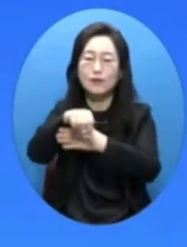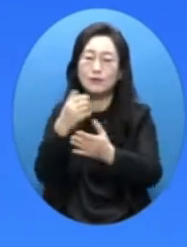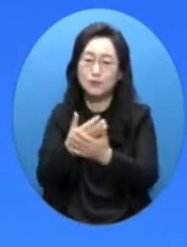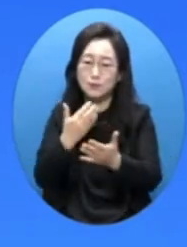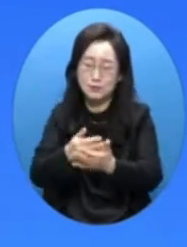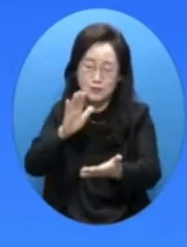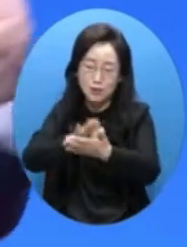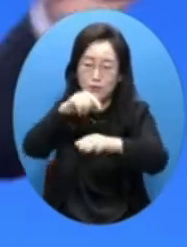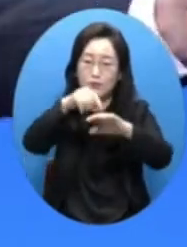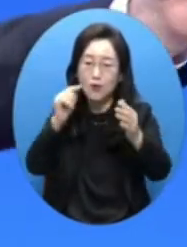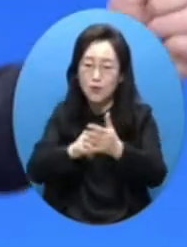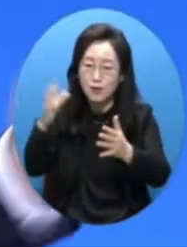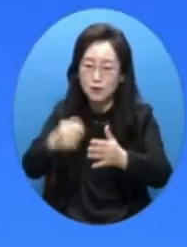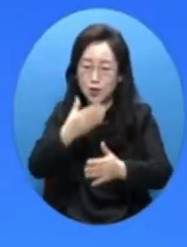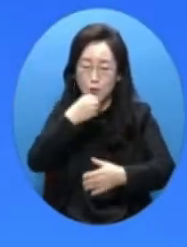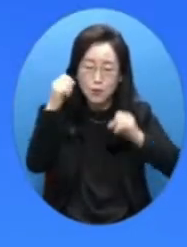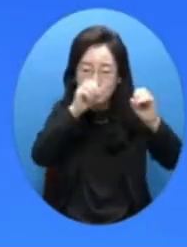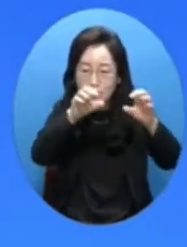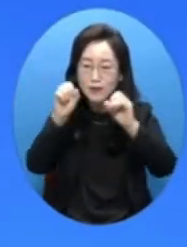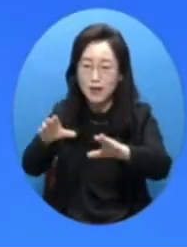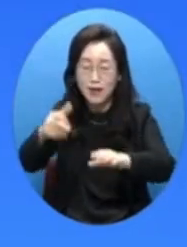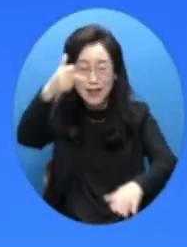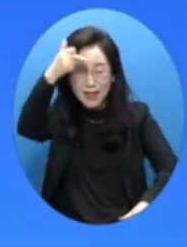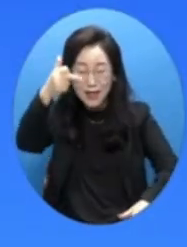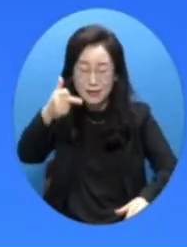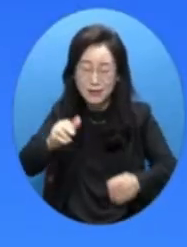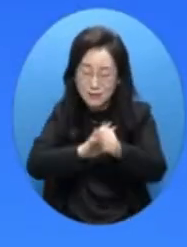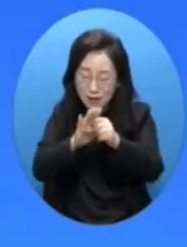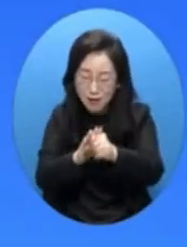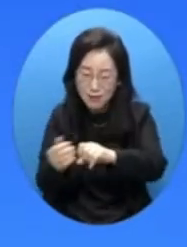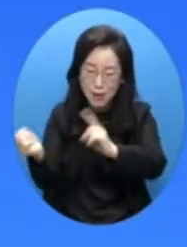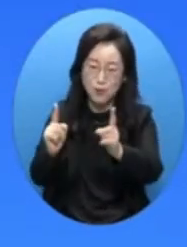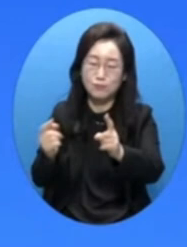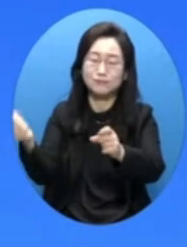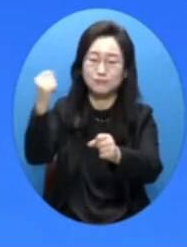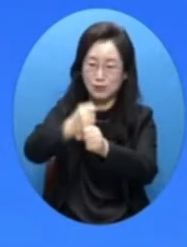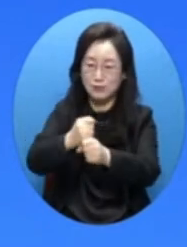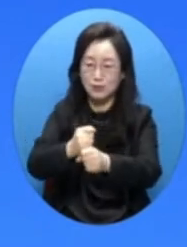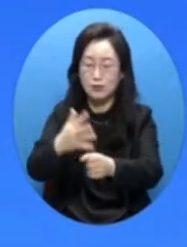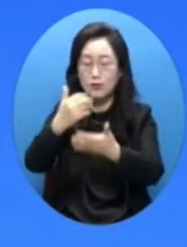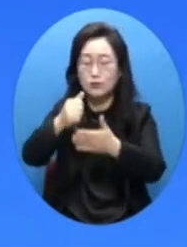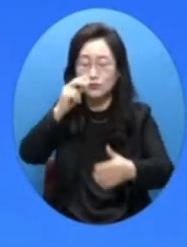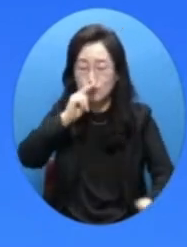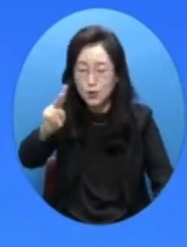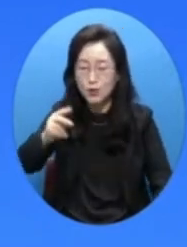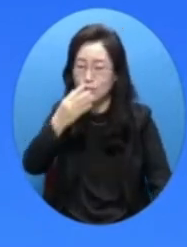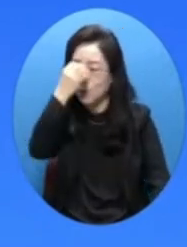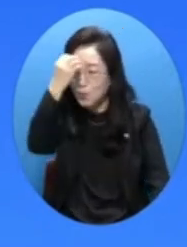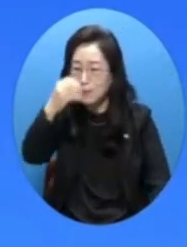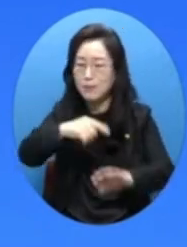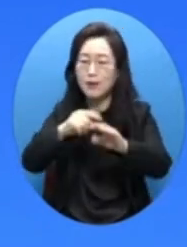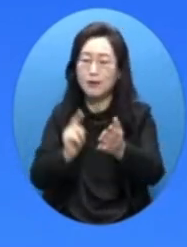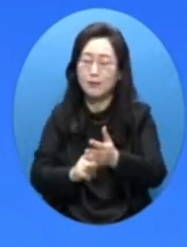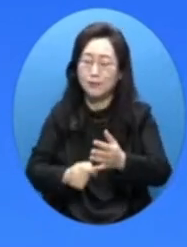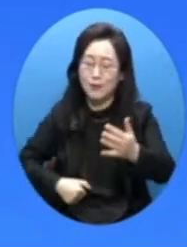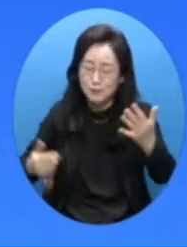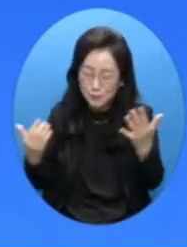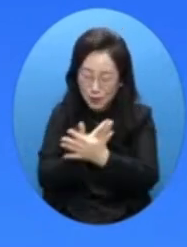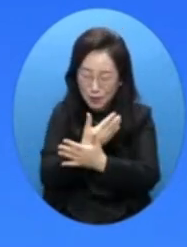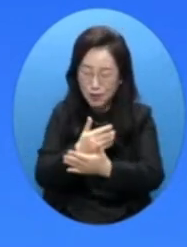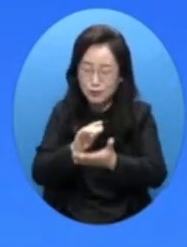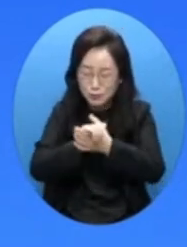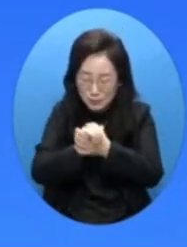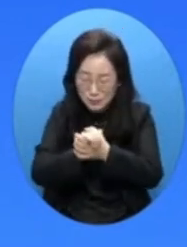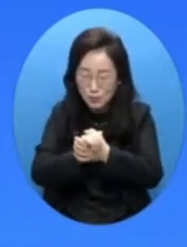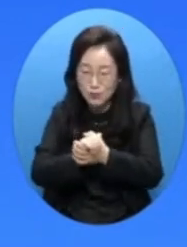열정을 가지고 복음을 전하게 하시고 옛사랑을 회복하게 하여 주시고 주님이여 우리가 교만했던 것 회개하고 주 앞에 엎드려